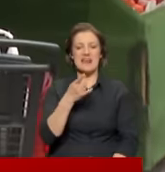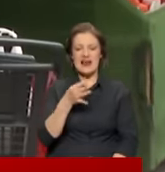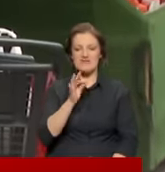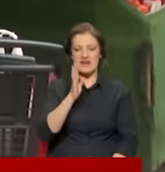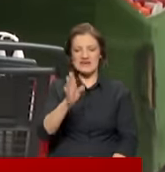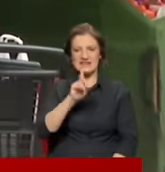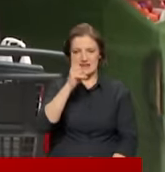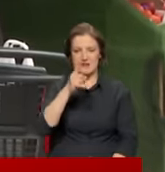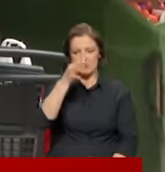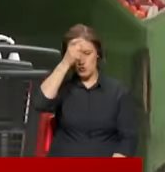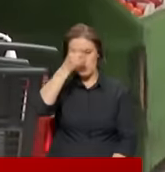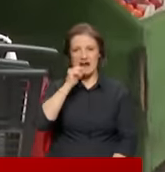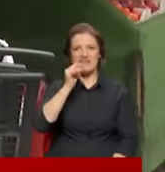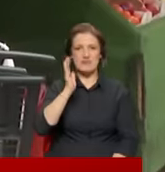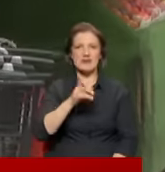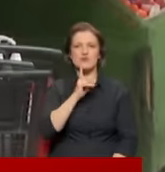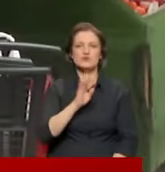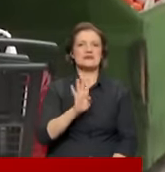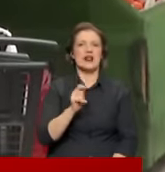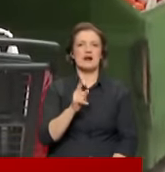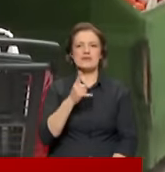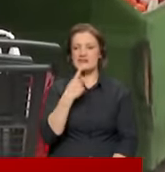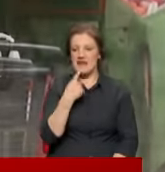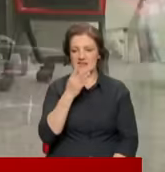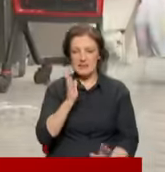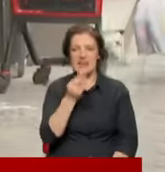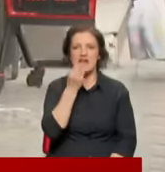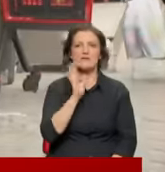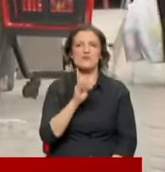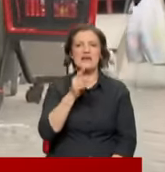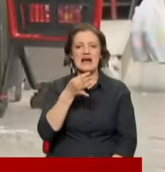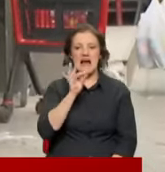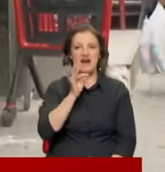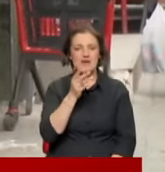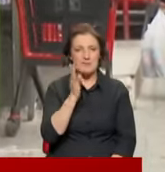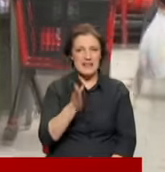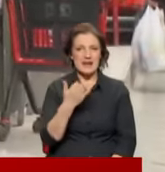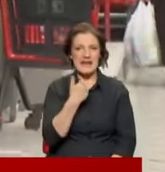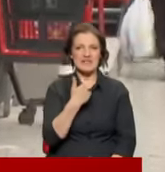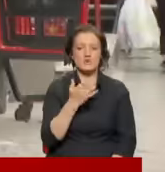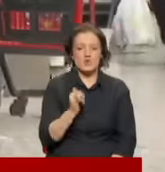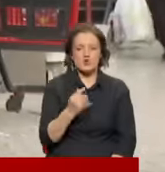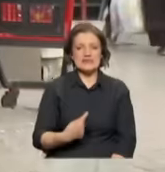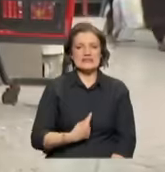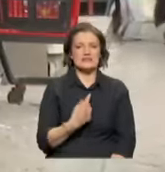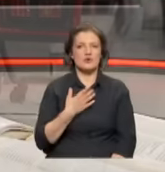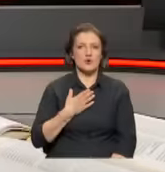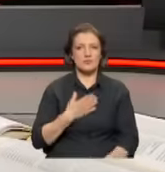gittiğim zaman sadece bir Türk kahvesi bile artık 140 lira. Yanında bir tatlı bile yiyemiyorum. Bir kahve içmek bile bana kendimi çok kötü